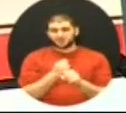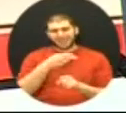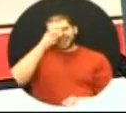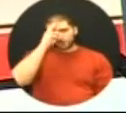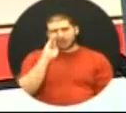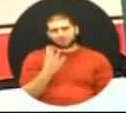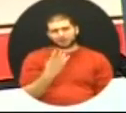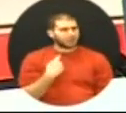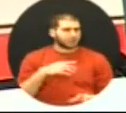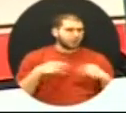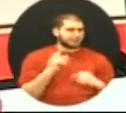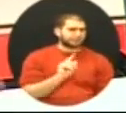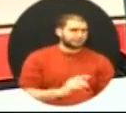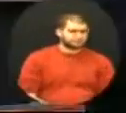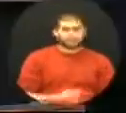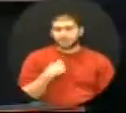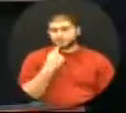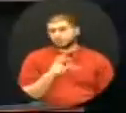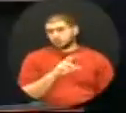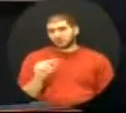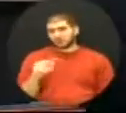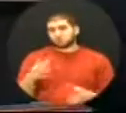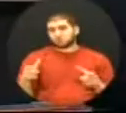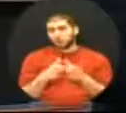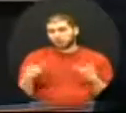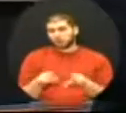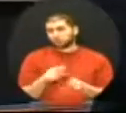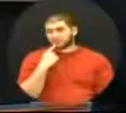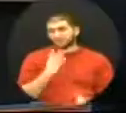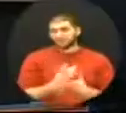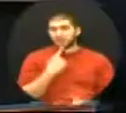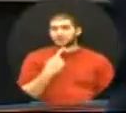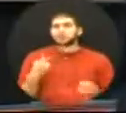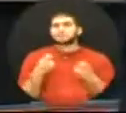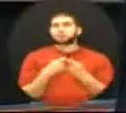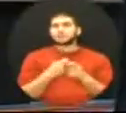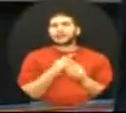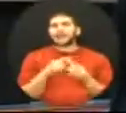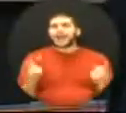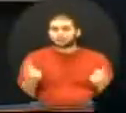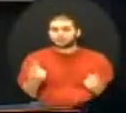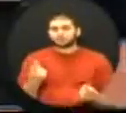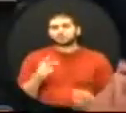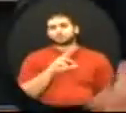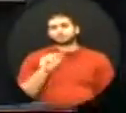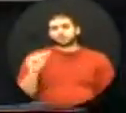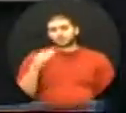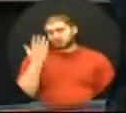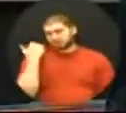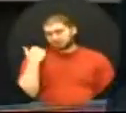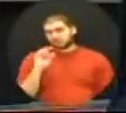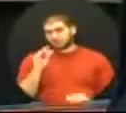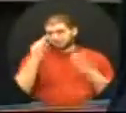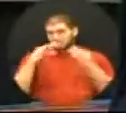ב'. אני לא מסכימה איתו. אני אמרתי את אותם דברים באולפן הזה, כמו שאמרתי כבר. אמרתי דברים בהקשרים אחרים. את אותם דברים גם קודם, עם כל